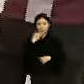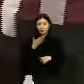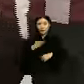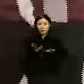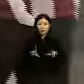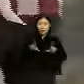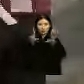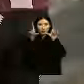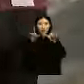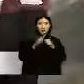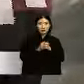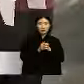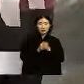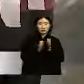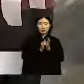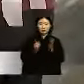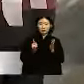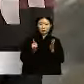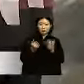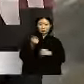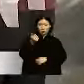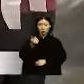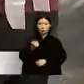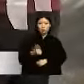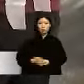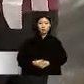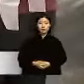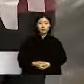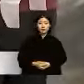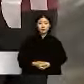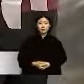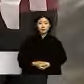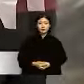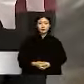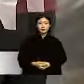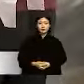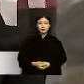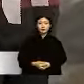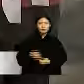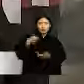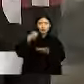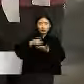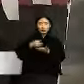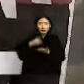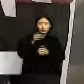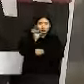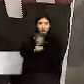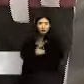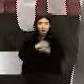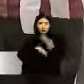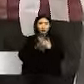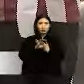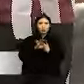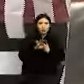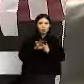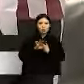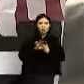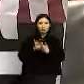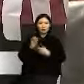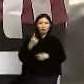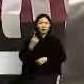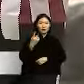올해 뭐 식구도 많이 없고 뭐 하려면 또 대량으로 뭐 한 돈 100만 원 넘게